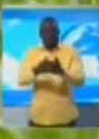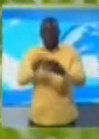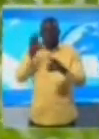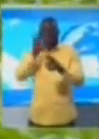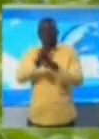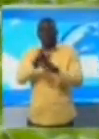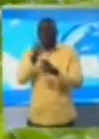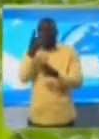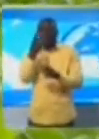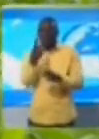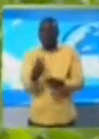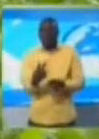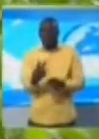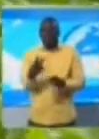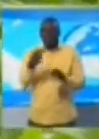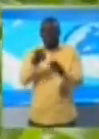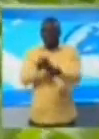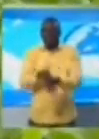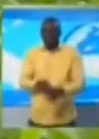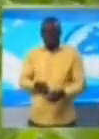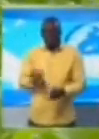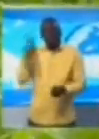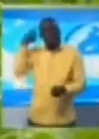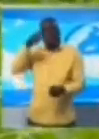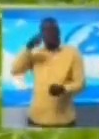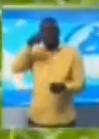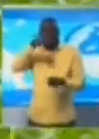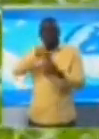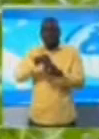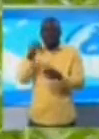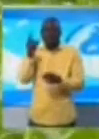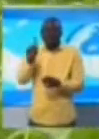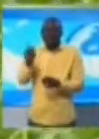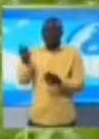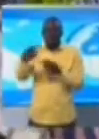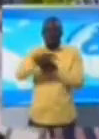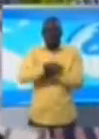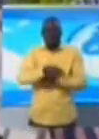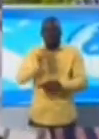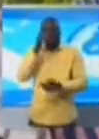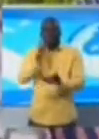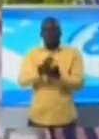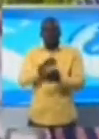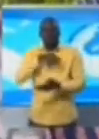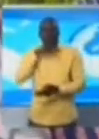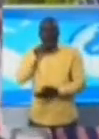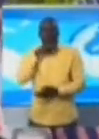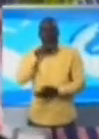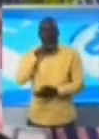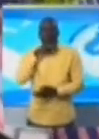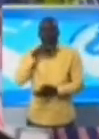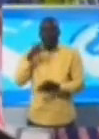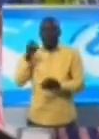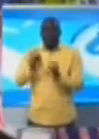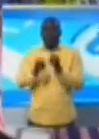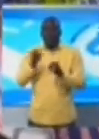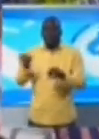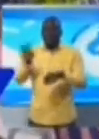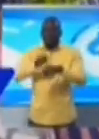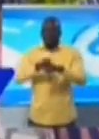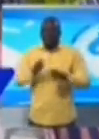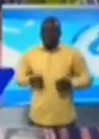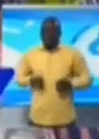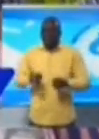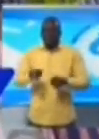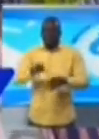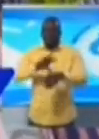un demi-hectare de culture d'une poche de sécheresse de 20 jours. Si on met des efforts, la terre